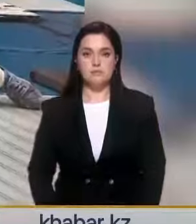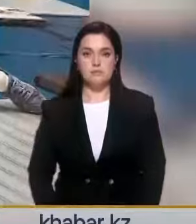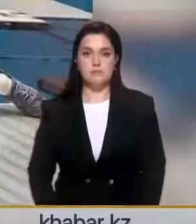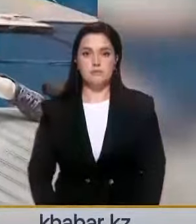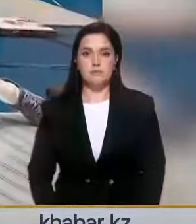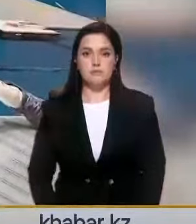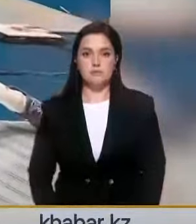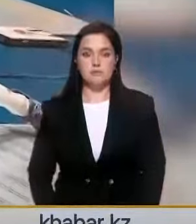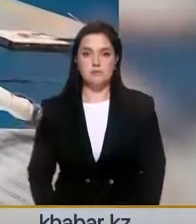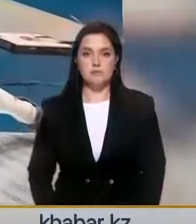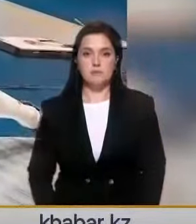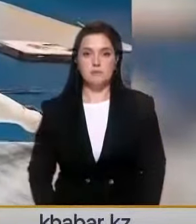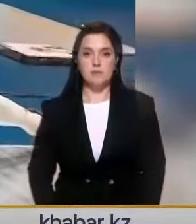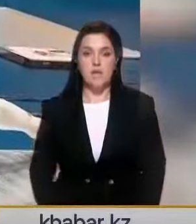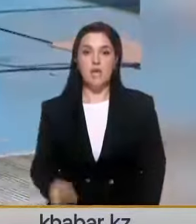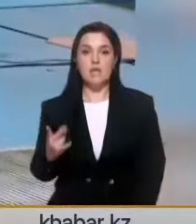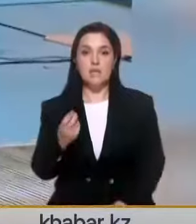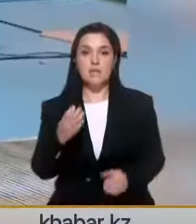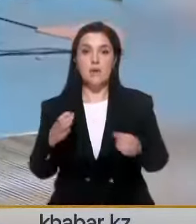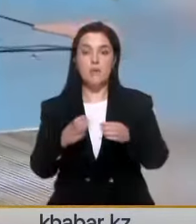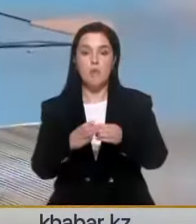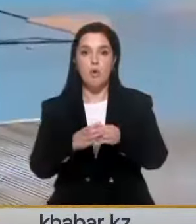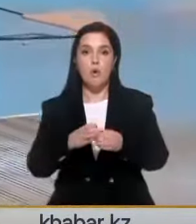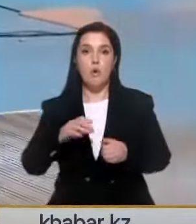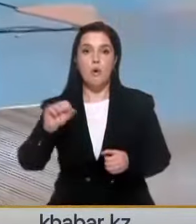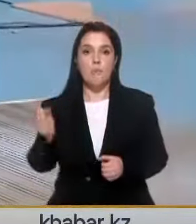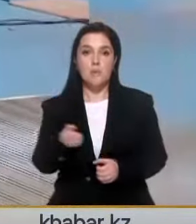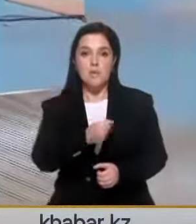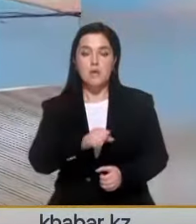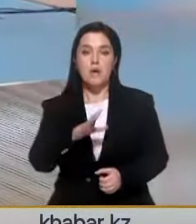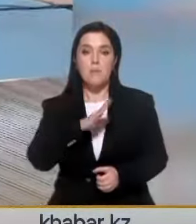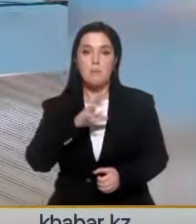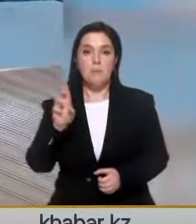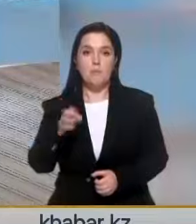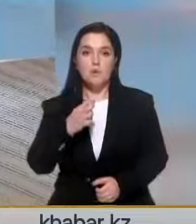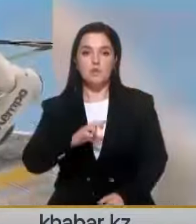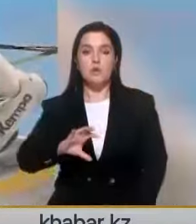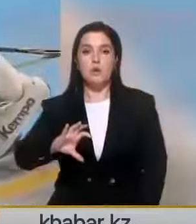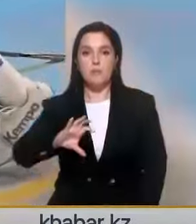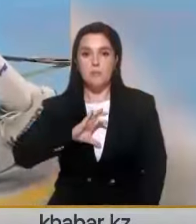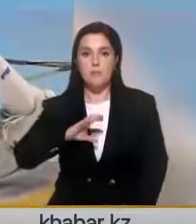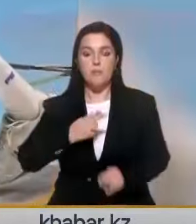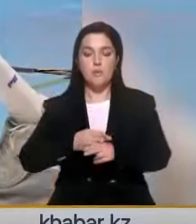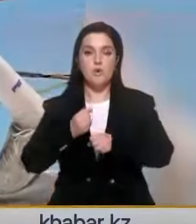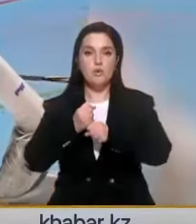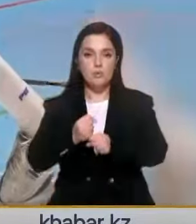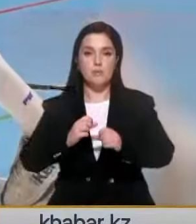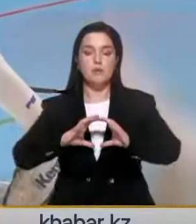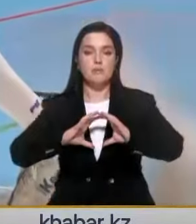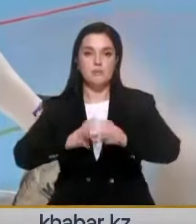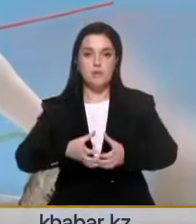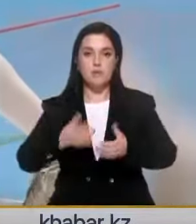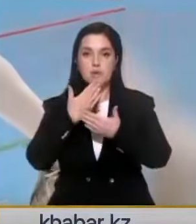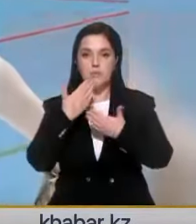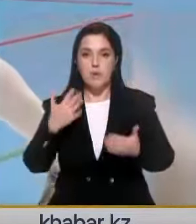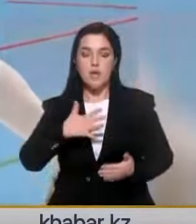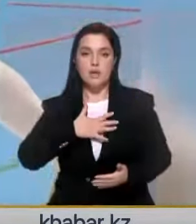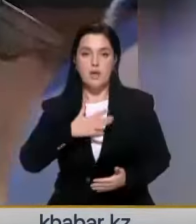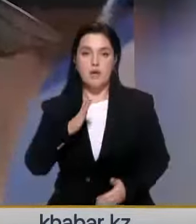спора льная сборная Казахстана по фехтованию на шпаге отметилась бронзовой медалью на этапе кубка мира который завершился в канадском